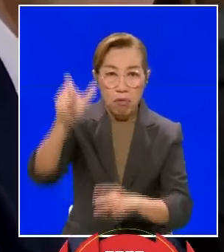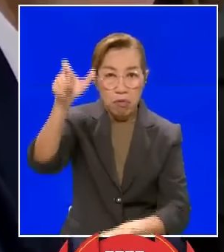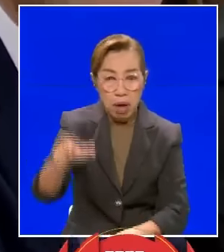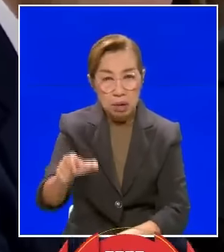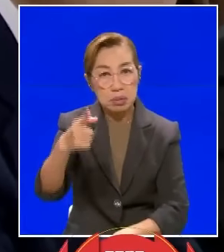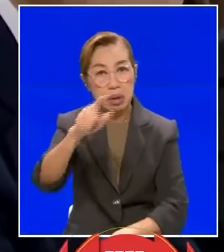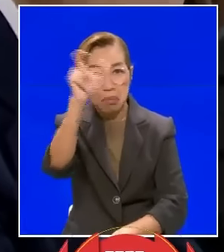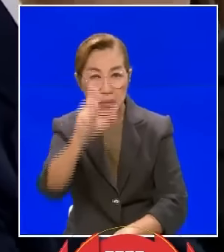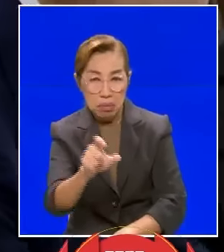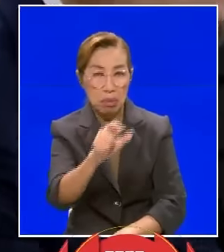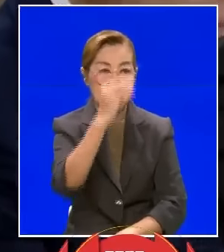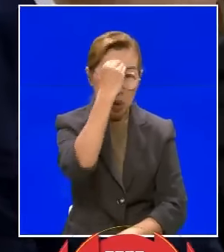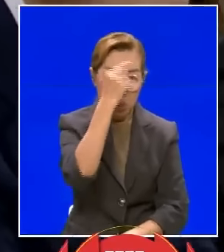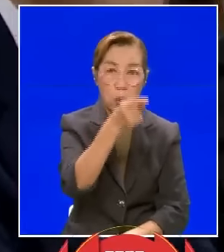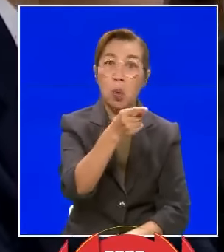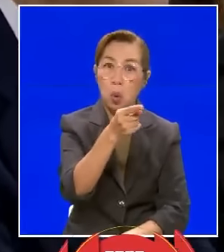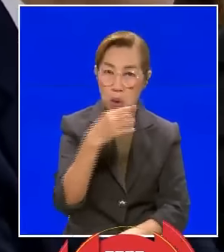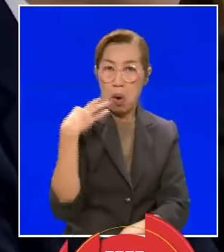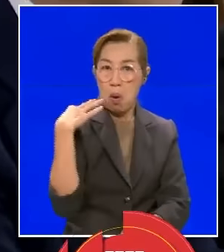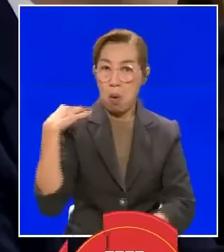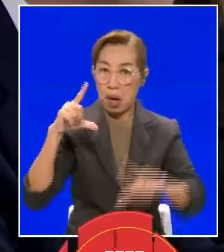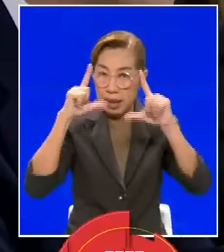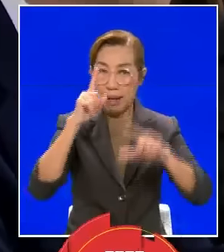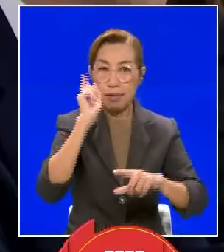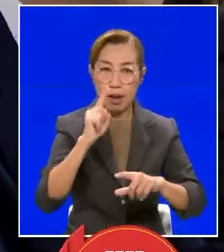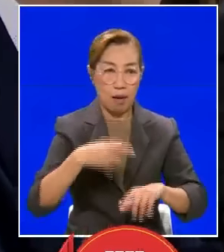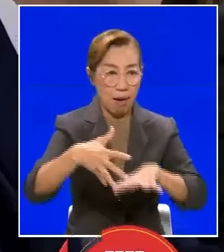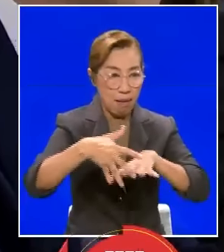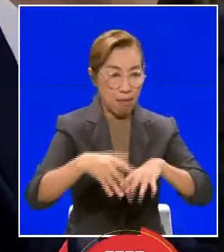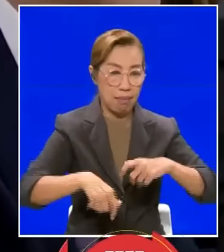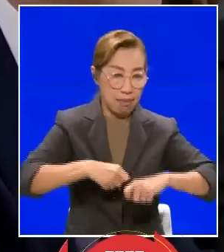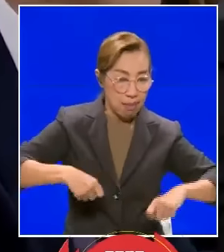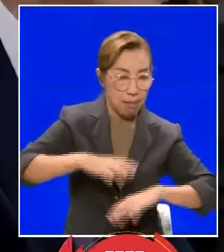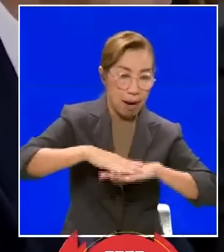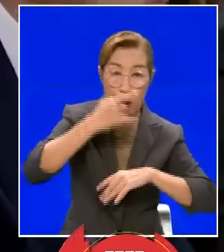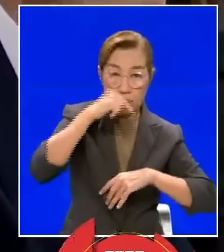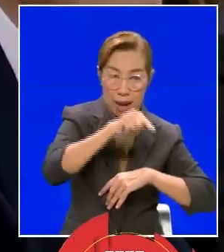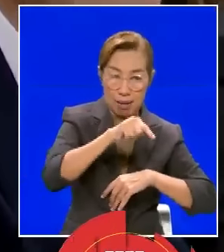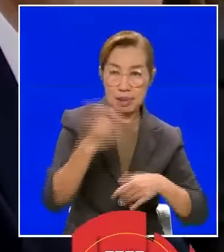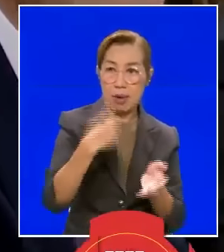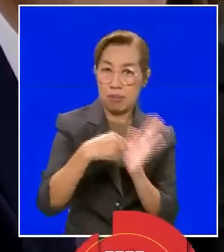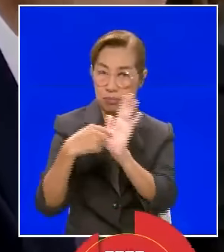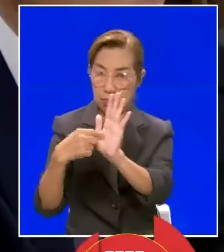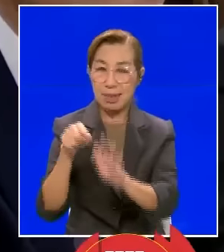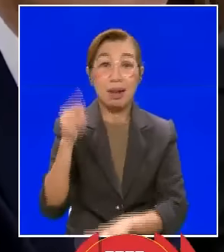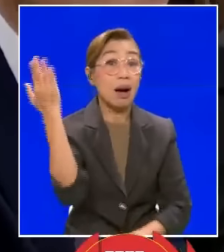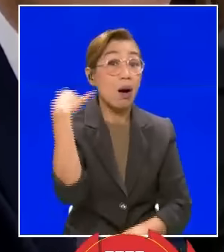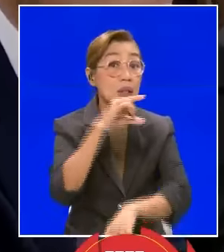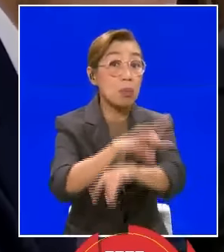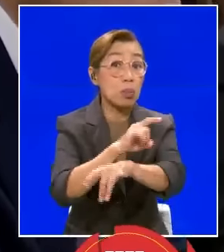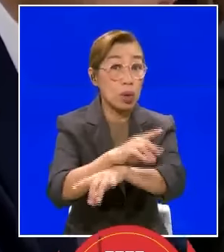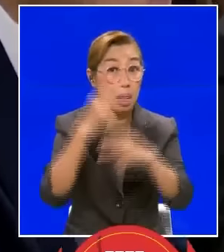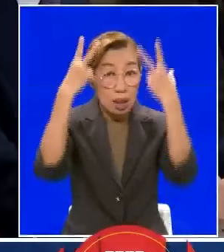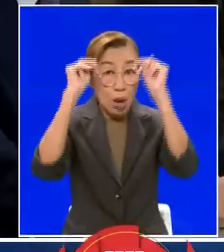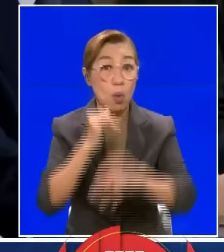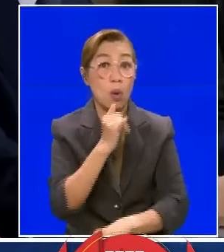ายกอย่าลืมเอาผ้าไทยไปโปรโมทนะฮะ เราจะต้องได้เห็นแน่ๆเพราะว่าจากการประชุมสัญจรที่เพชรบุรีเนี่ยท่านนายกบ